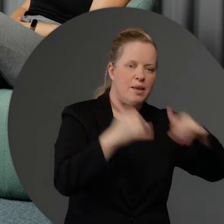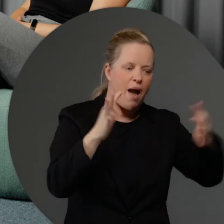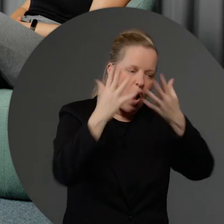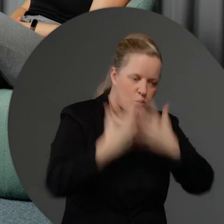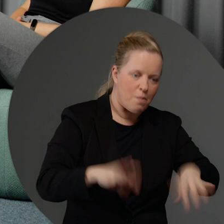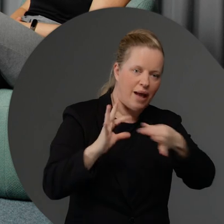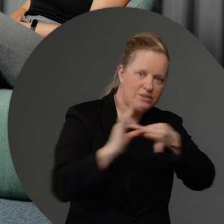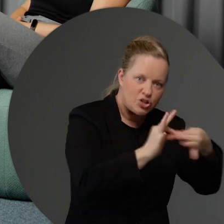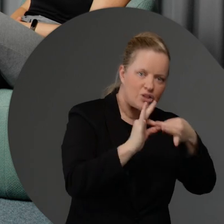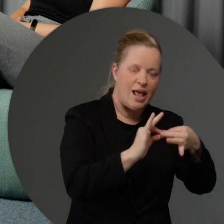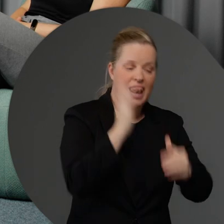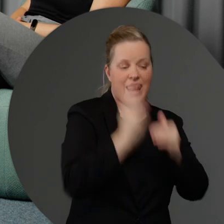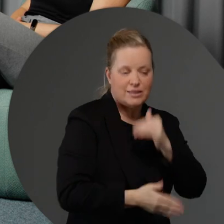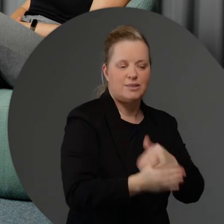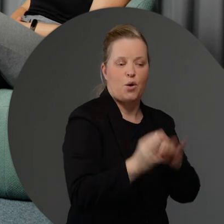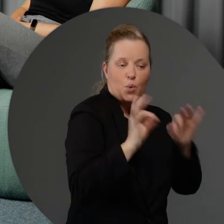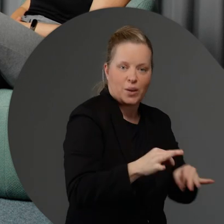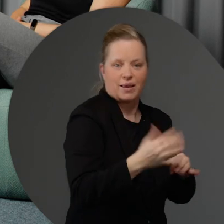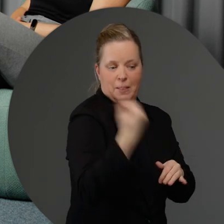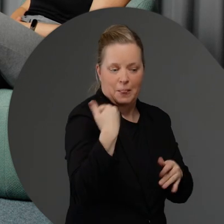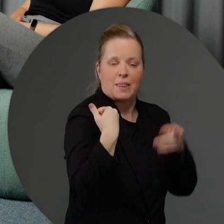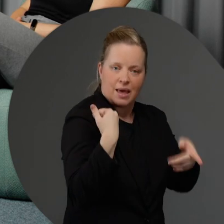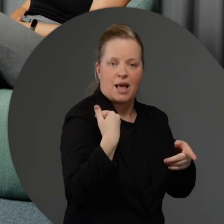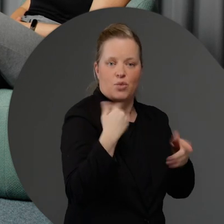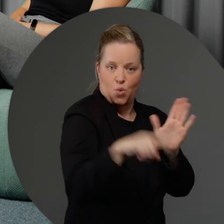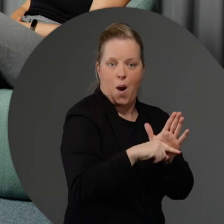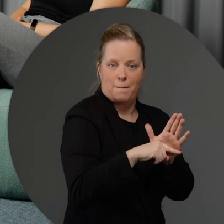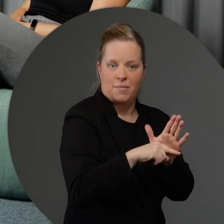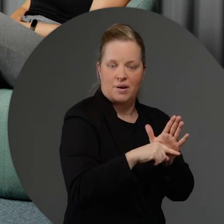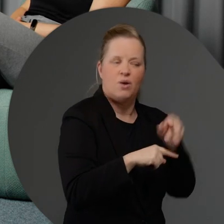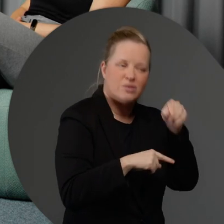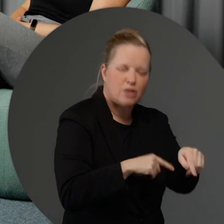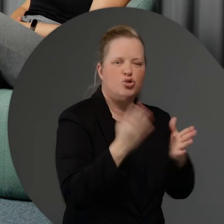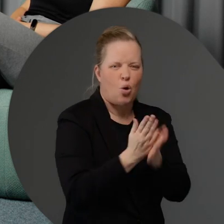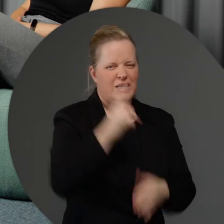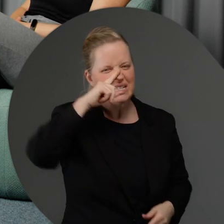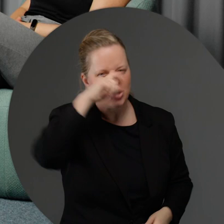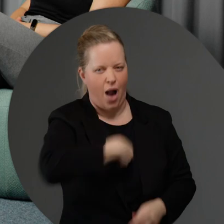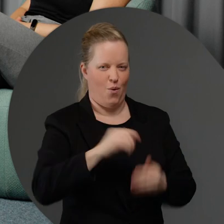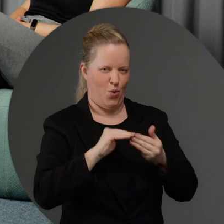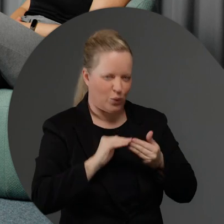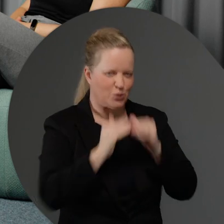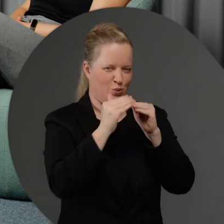es bezieht sich immer automatisch auf die letzte gültige Norm. Und das ist